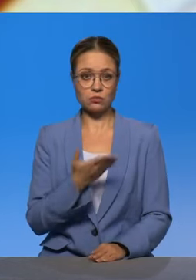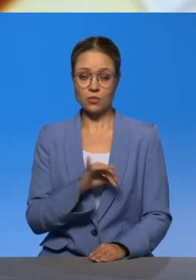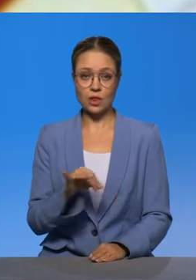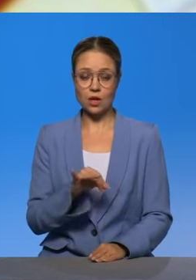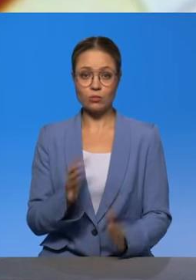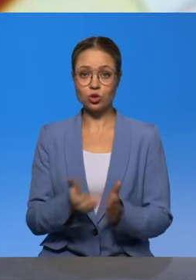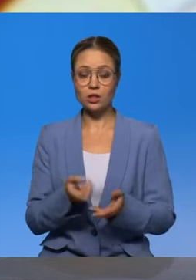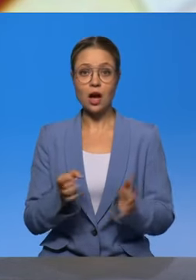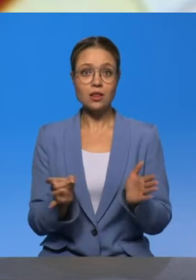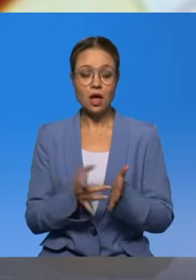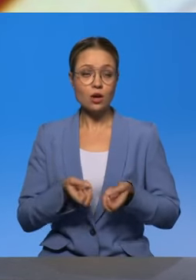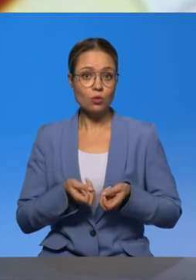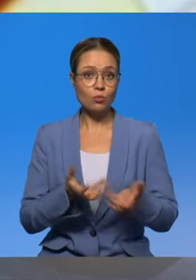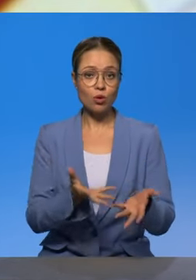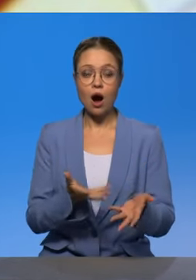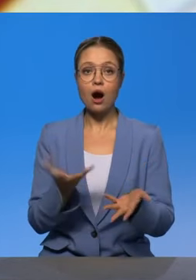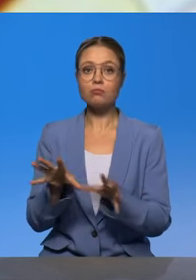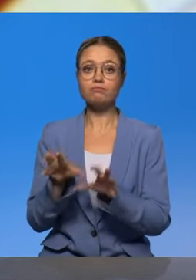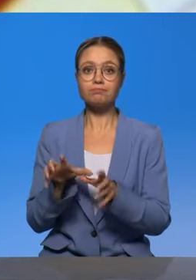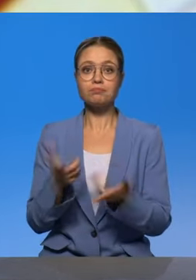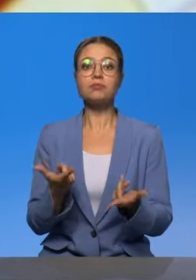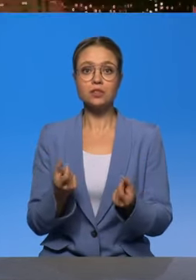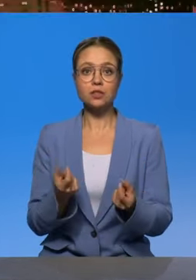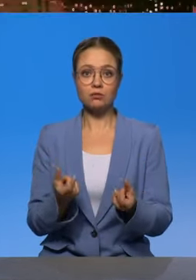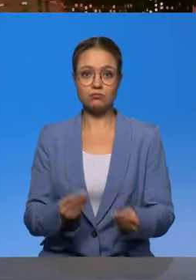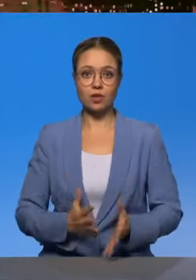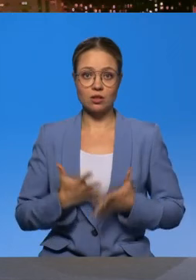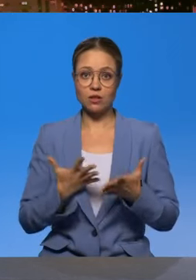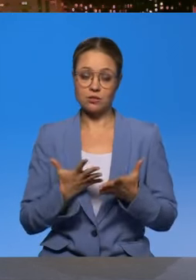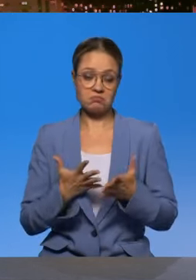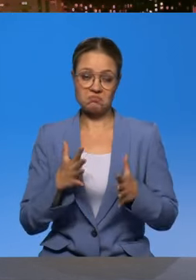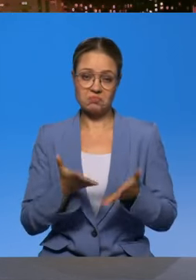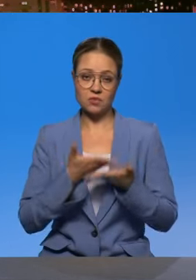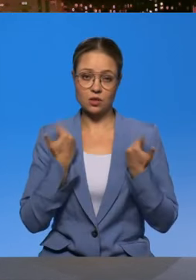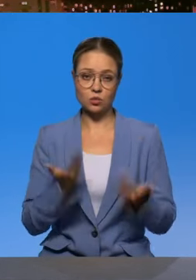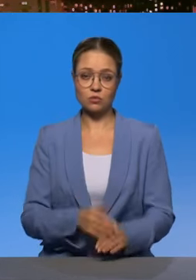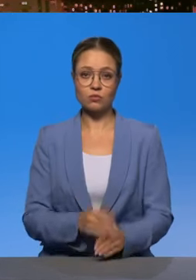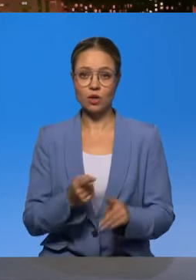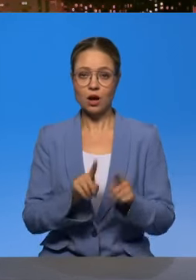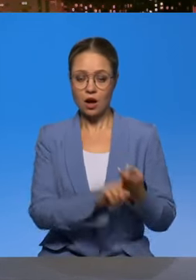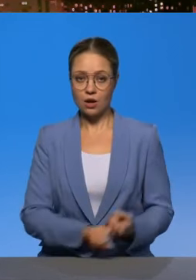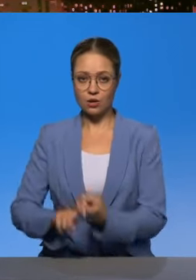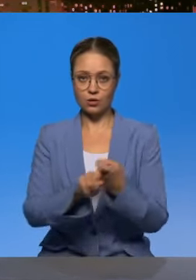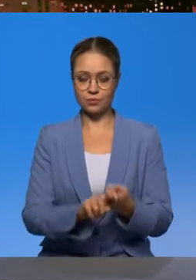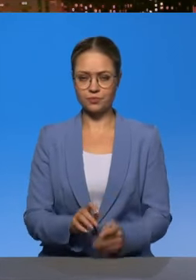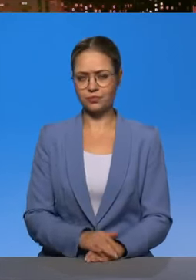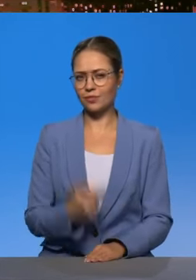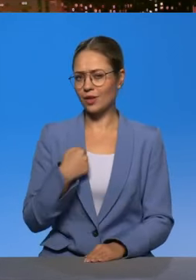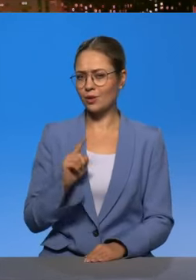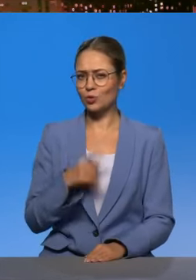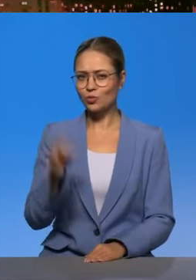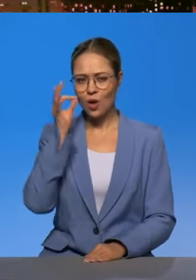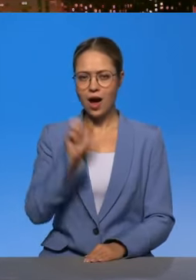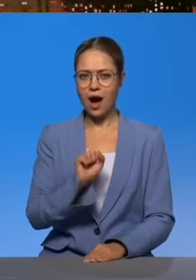им отдал, а у себя брать где-то вдохновления нет. Поэтому здесь замкнутая цепь такая. Я почему-то вспомнила Акеллу,